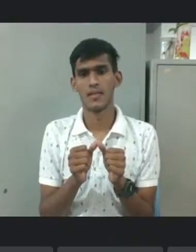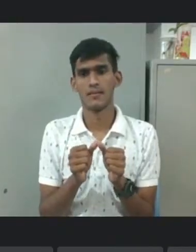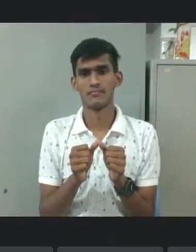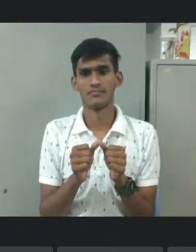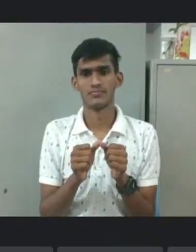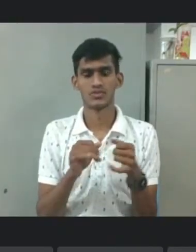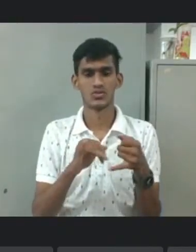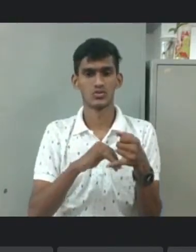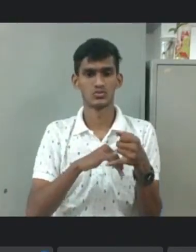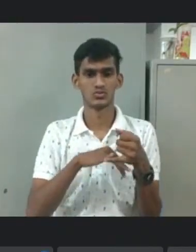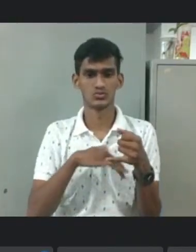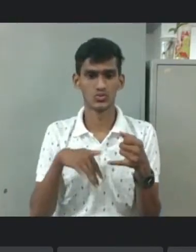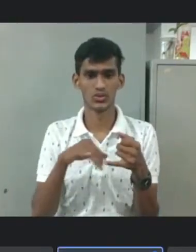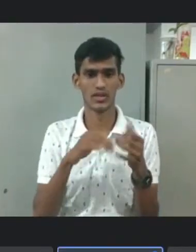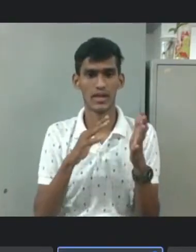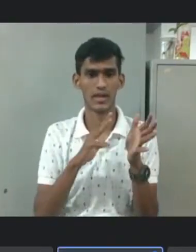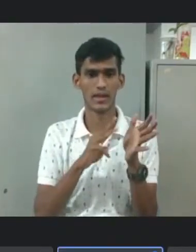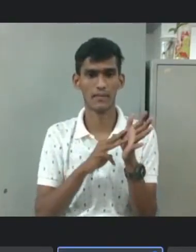സോഷ്യൽ വർക്കേഴ്സ് ആരെങ്കിലും. ഹലോ